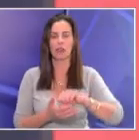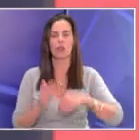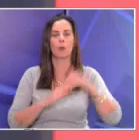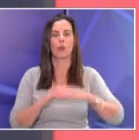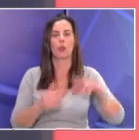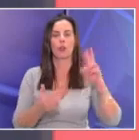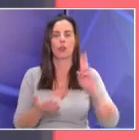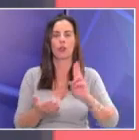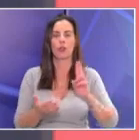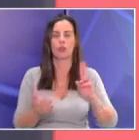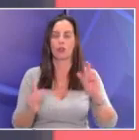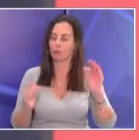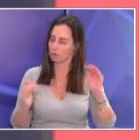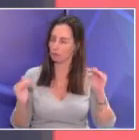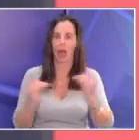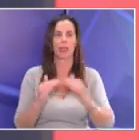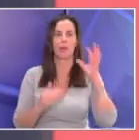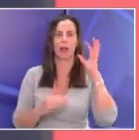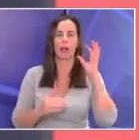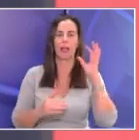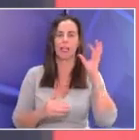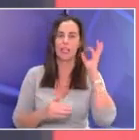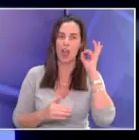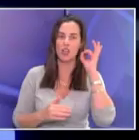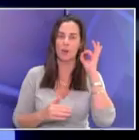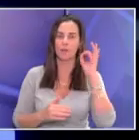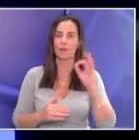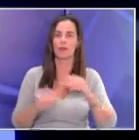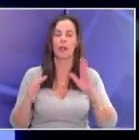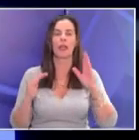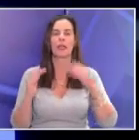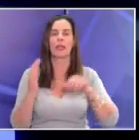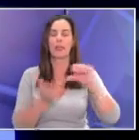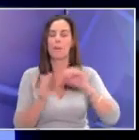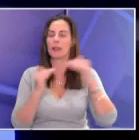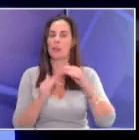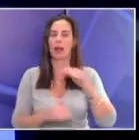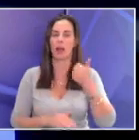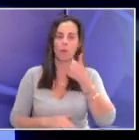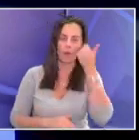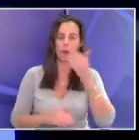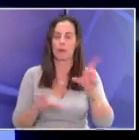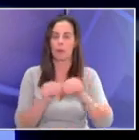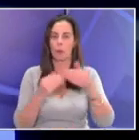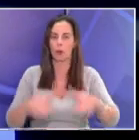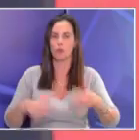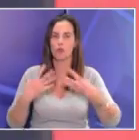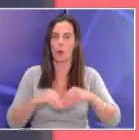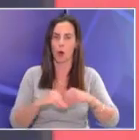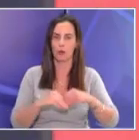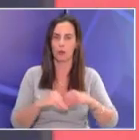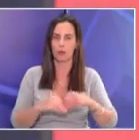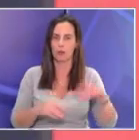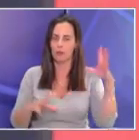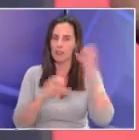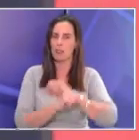נכון למשפחות, לאמהות. עיר שבנויה נכון לנשים, אגב, עיר שבנויה נכון לקשישים, לבעלי מוגבלות, למשפחות, לכולם. וזו